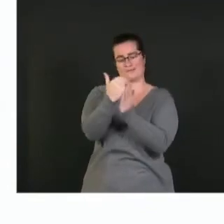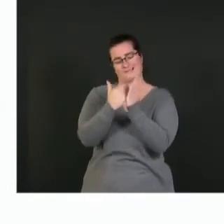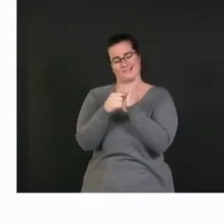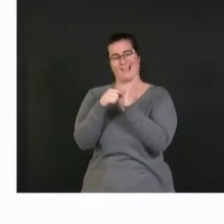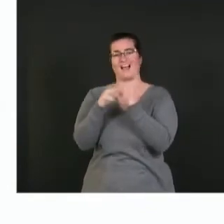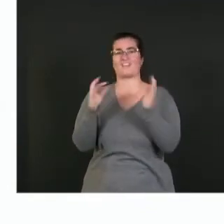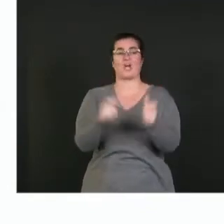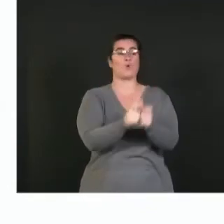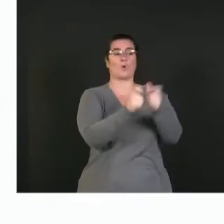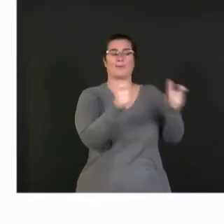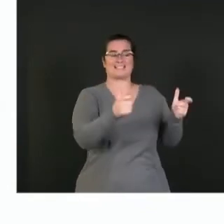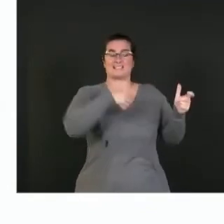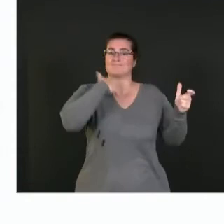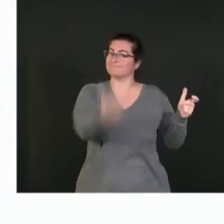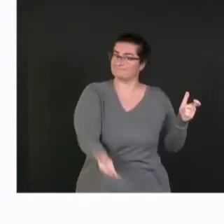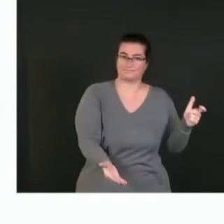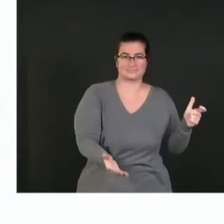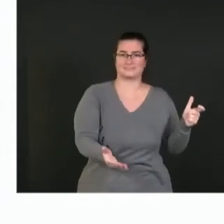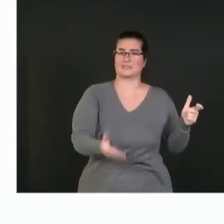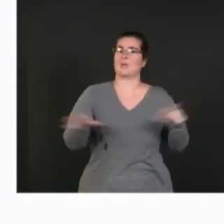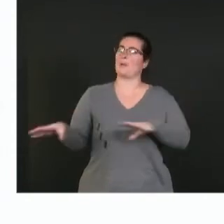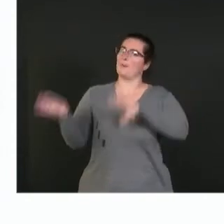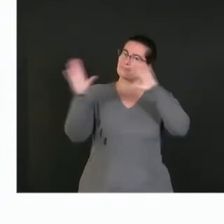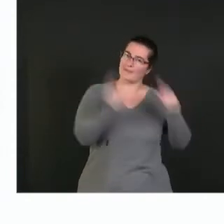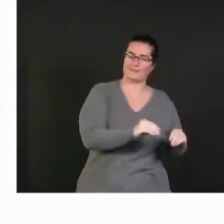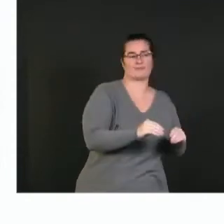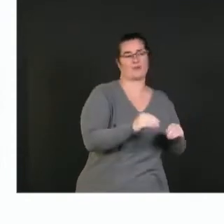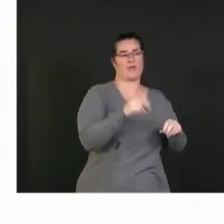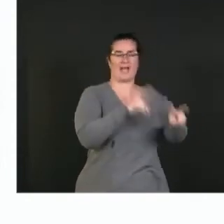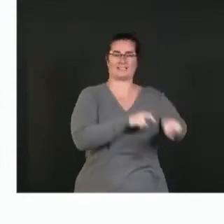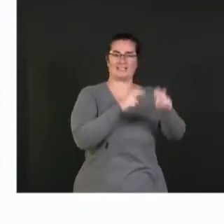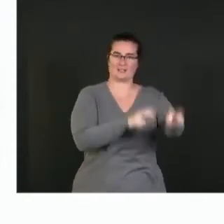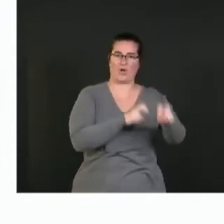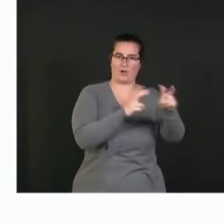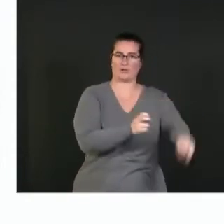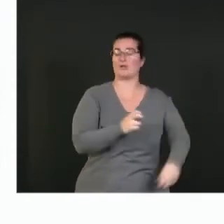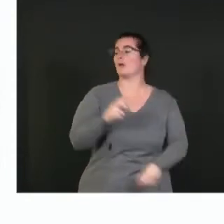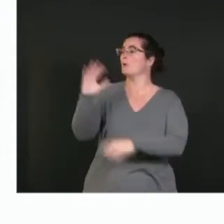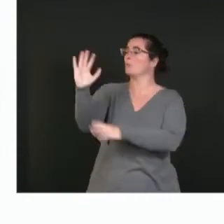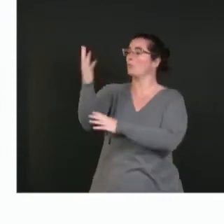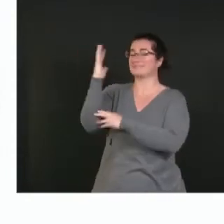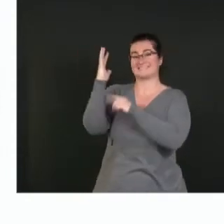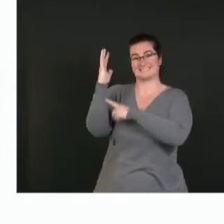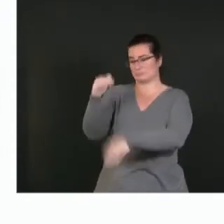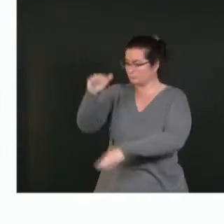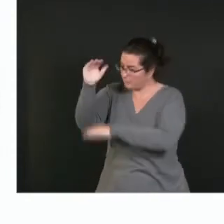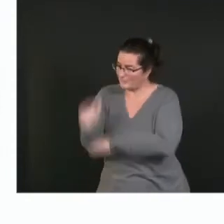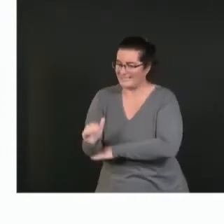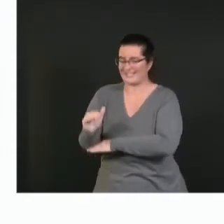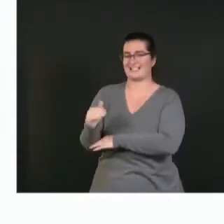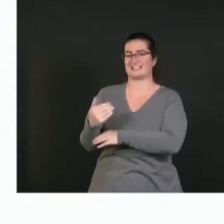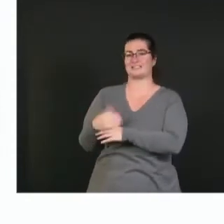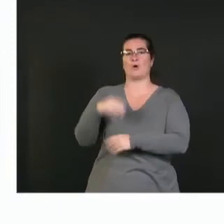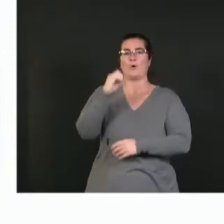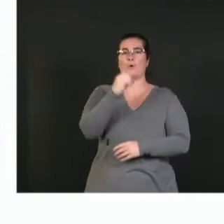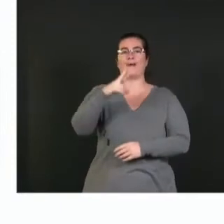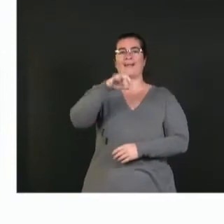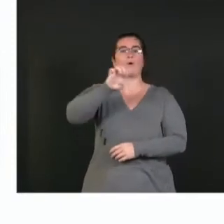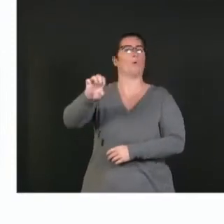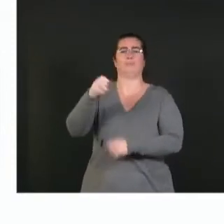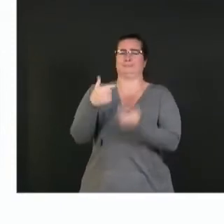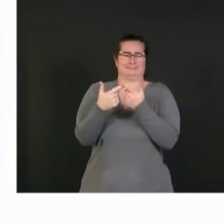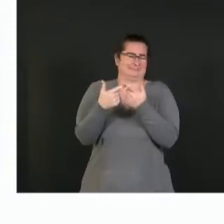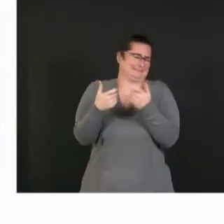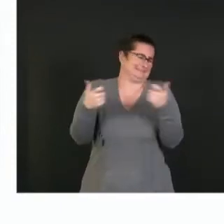zones à urbaniser en zones naturelles ou agricoles, d'utiliser des espaces boisés classés pour protéger, les ORE, etc.